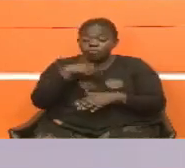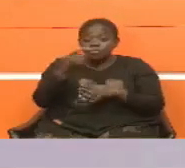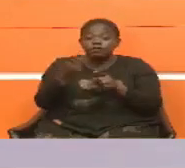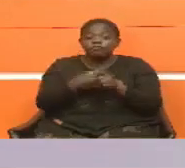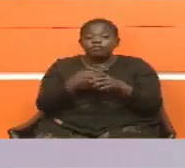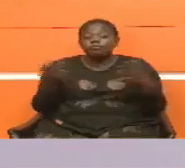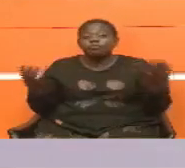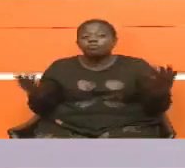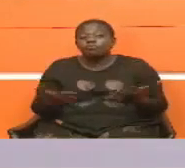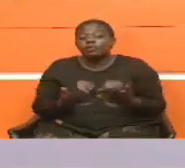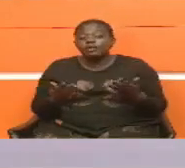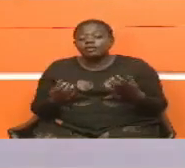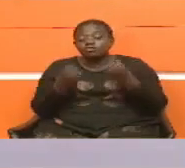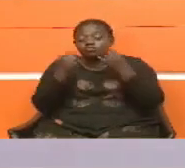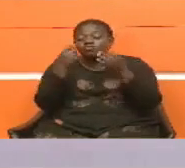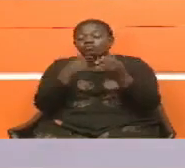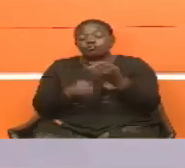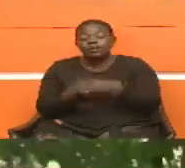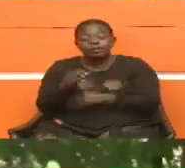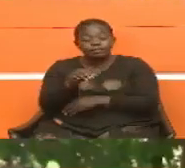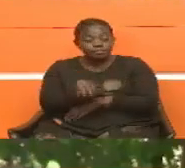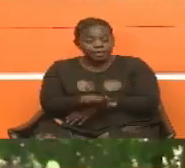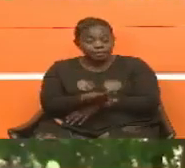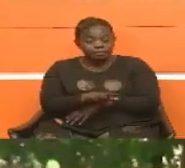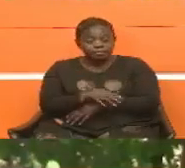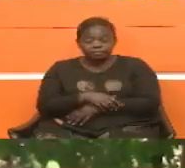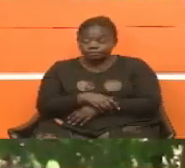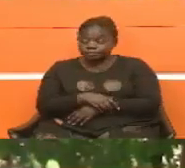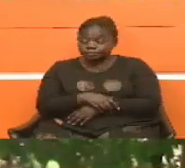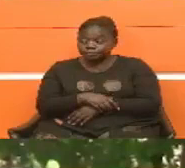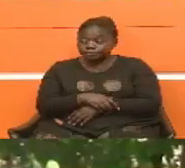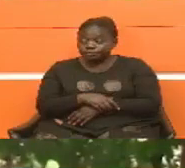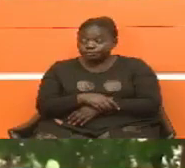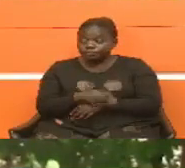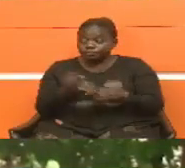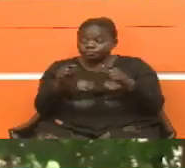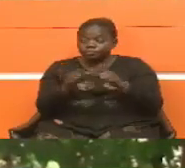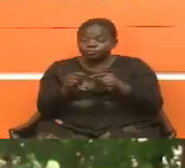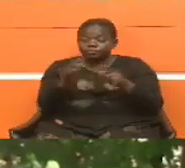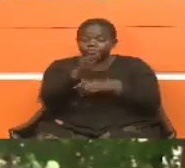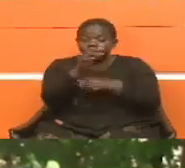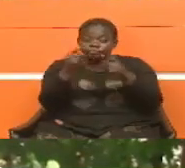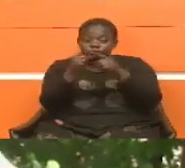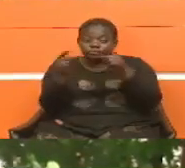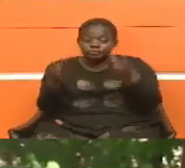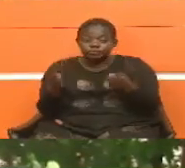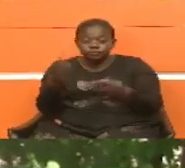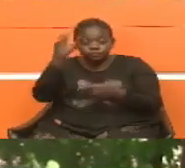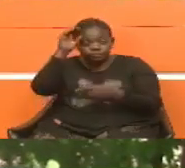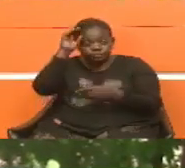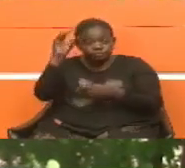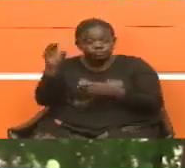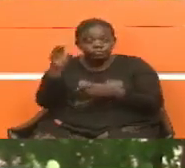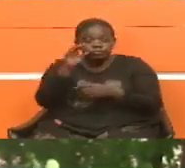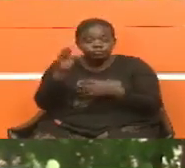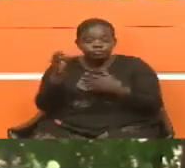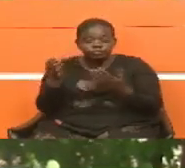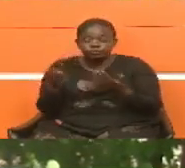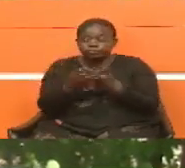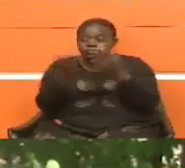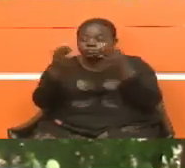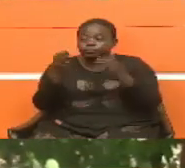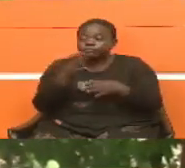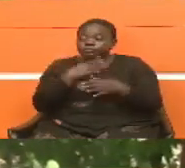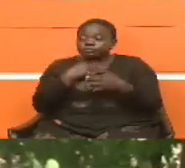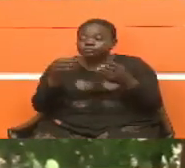yavudde okutegeeza nga bwe liri erirye. N'emiti batandise jjuwo kyamanda, emiti bagitutte bagitadde ku biralo byabwe, buli kye baagala